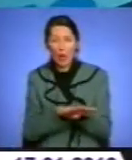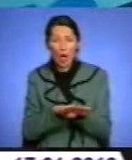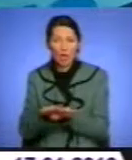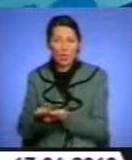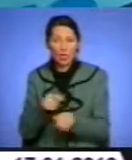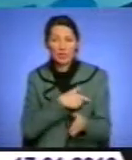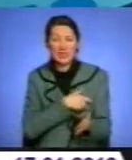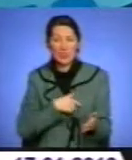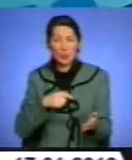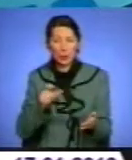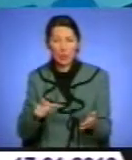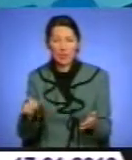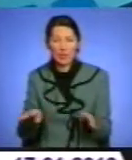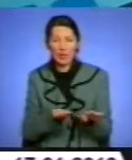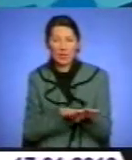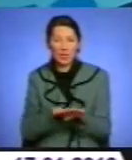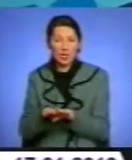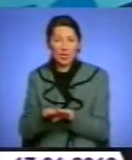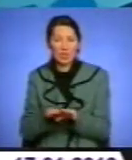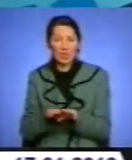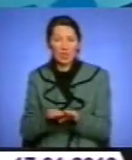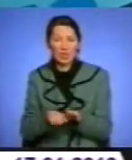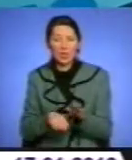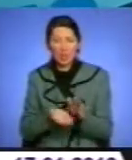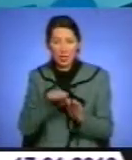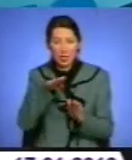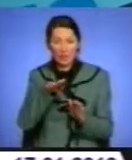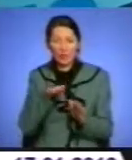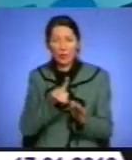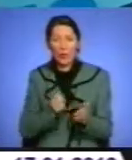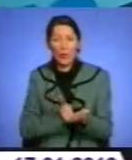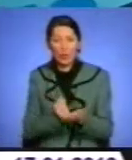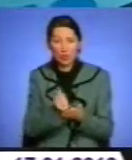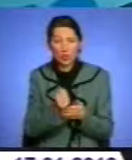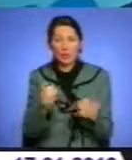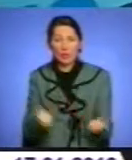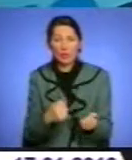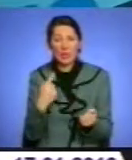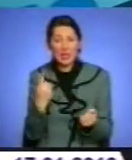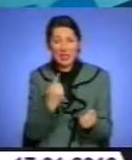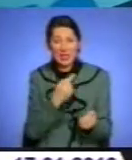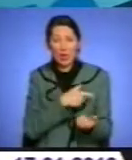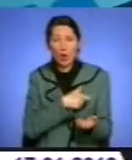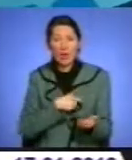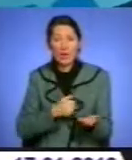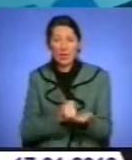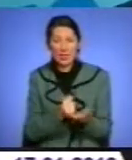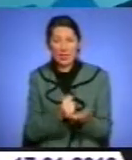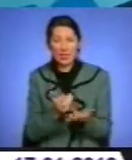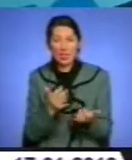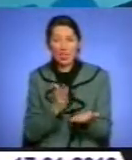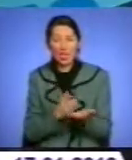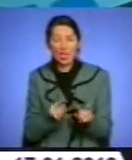депутатів різних рівнів, про висунення, підтримання єдиного кандидата. І ще є